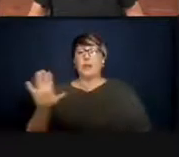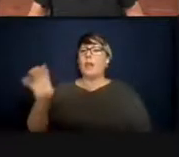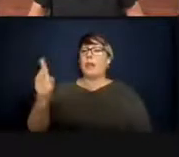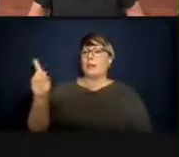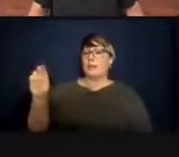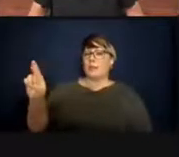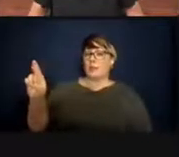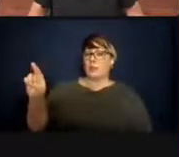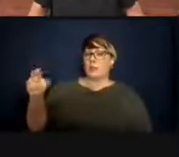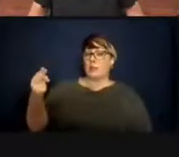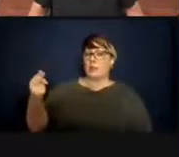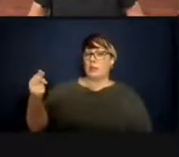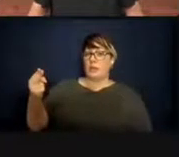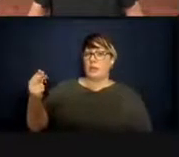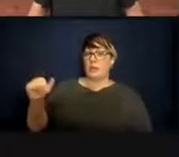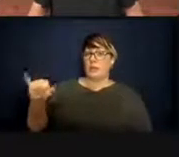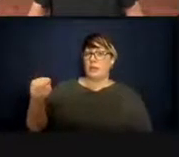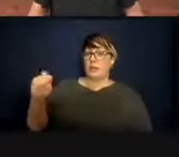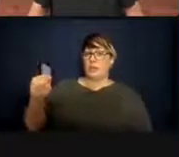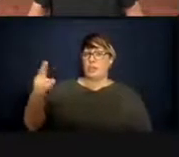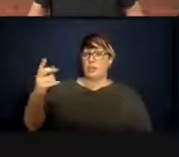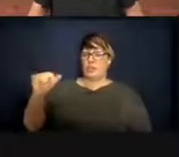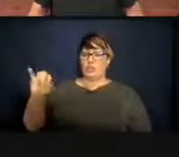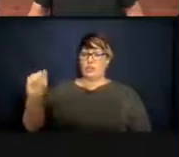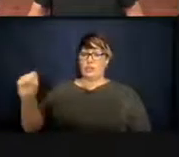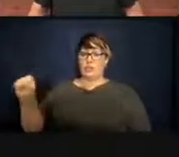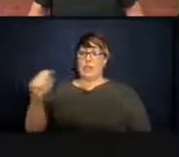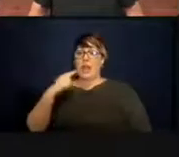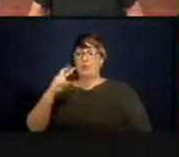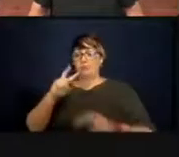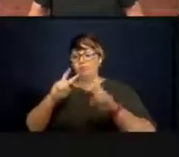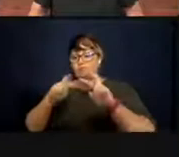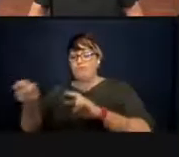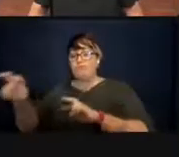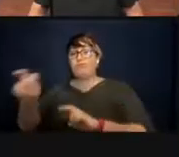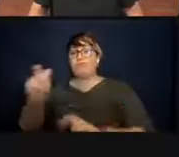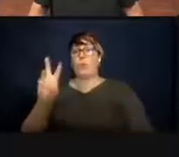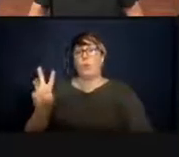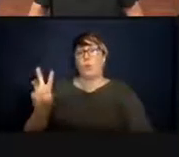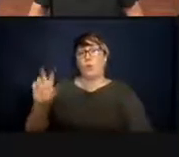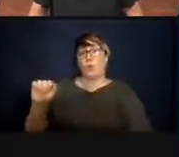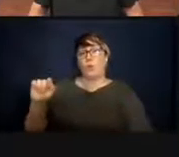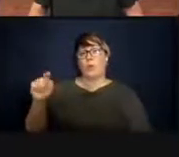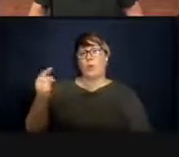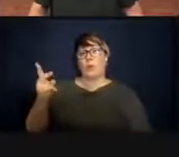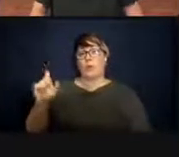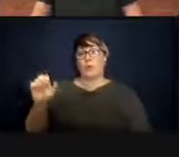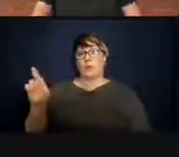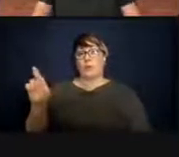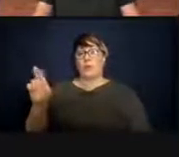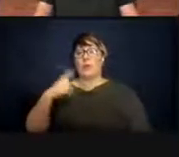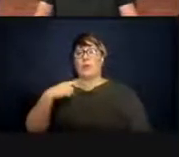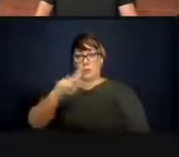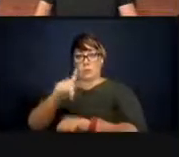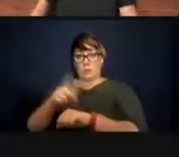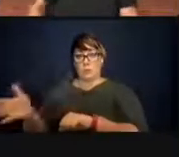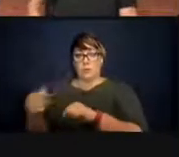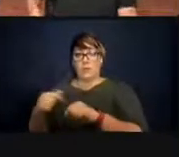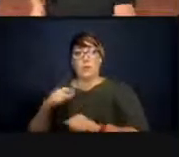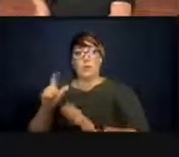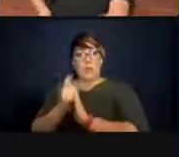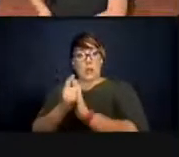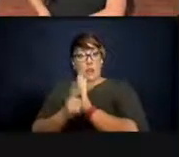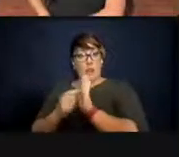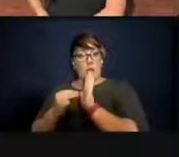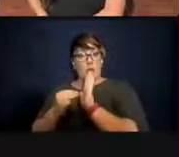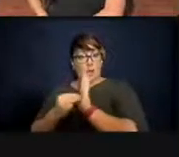an opportunity to tour Wagner with the principal there and saw the legal model. We were in